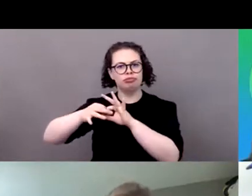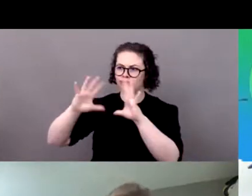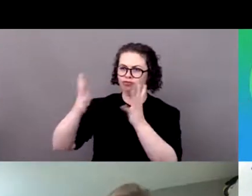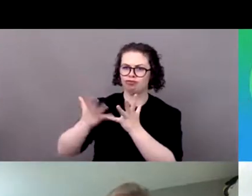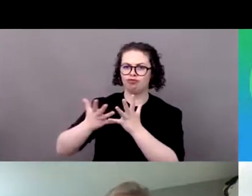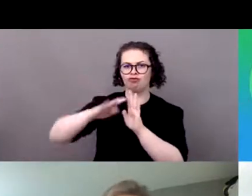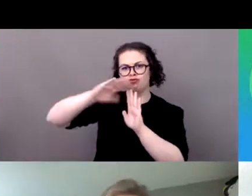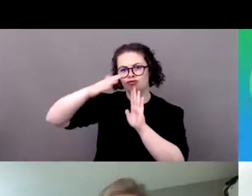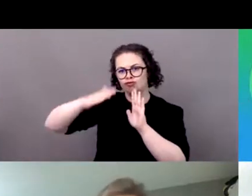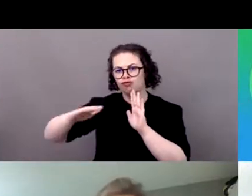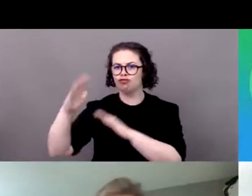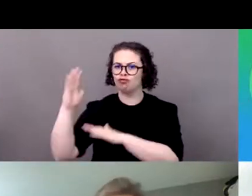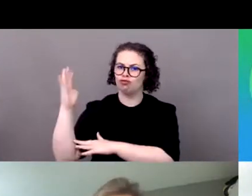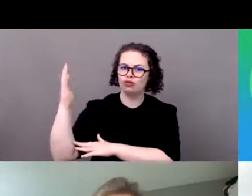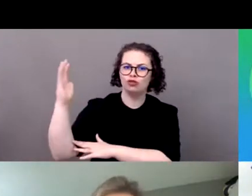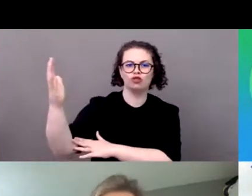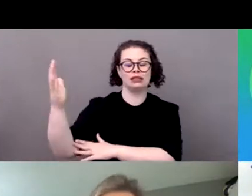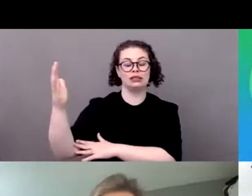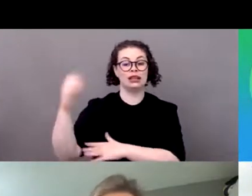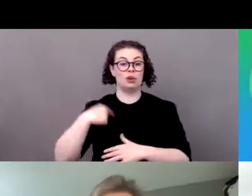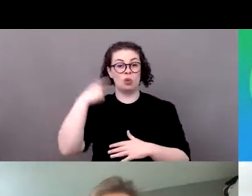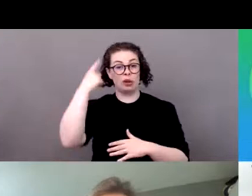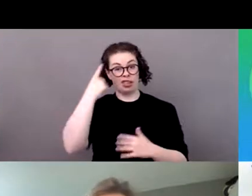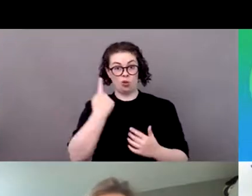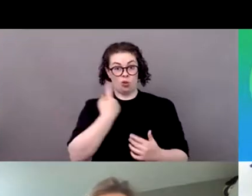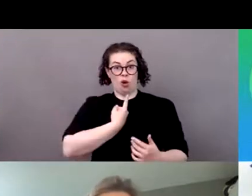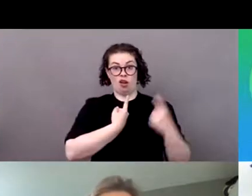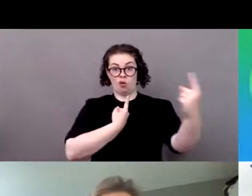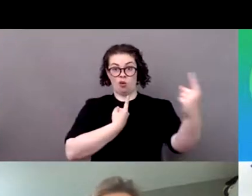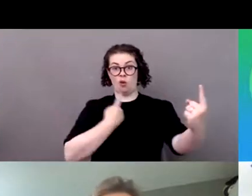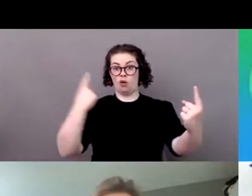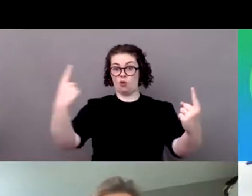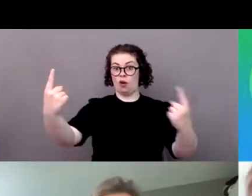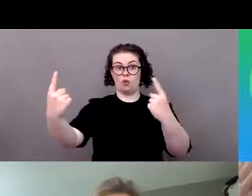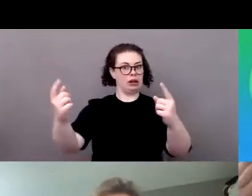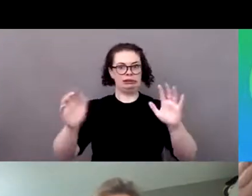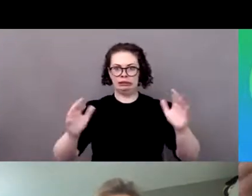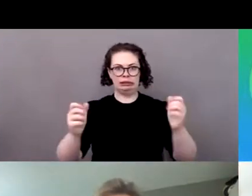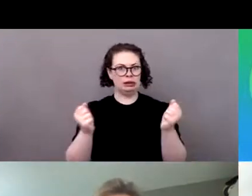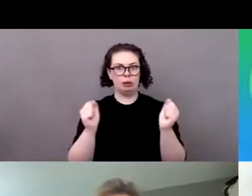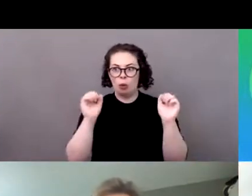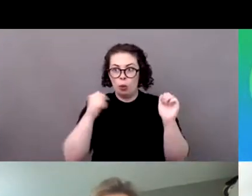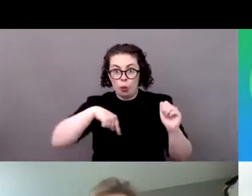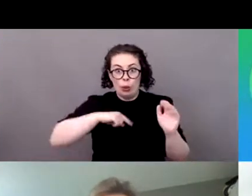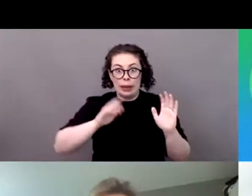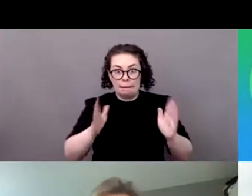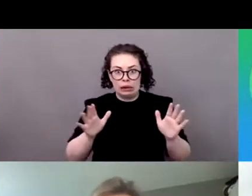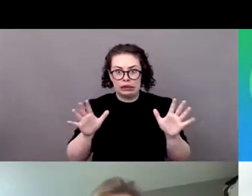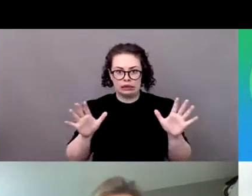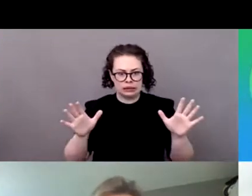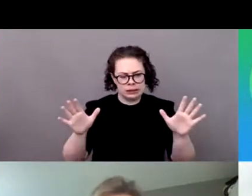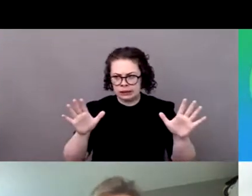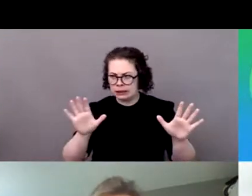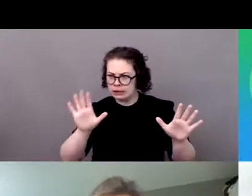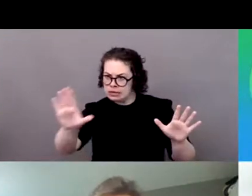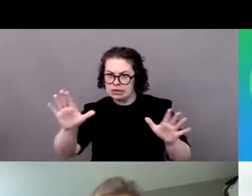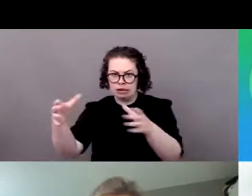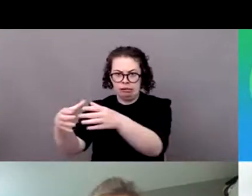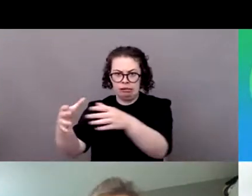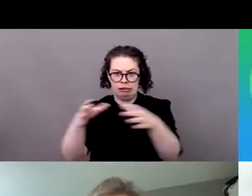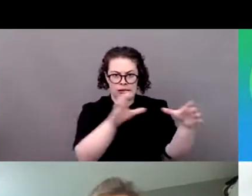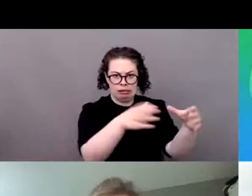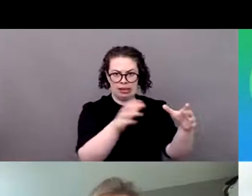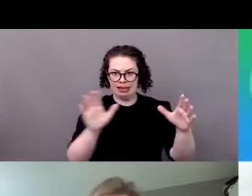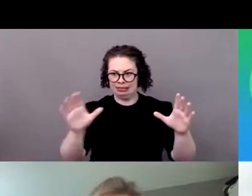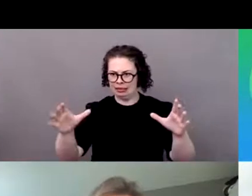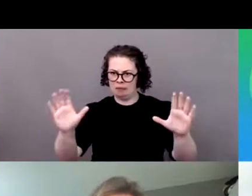multi-acteurs, qu'on décloisonne avec les autorités, le mouvement sportif, les universitaires, les ONG, les pratiquants, mais qu'on le